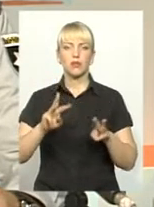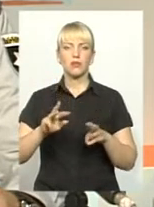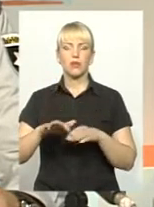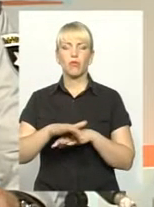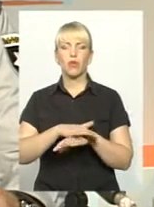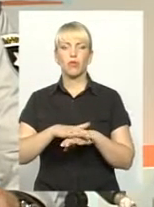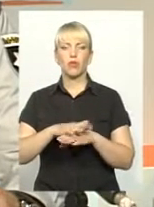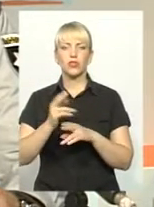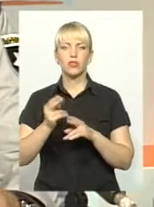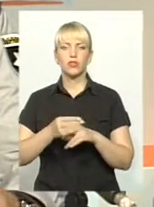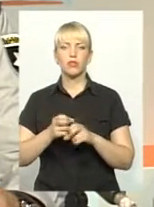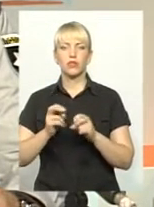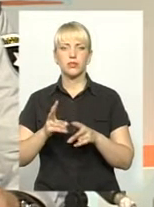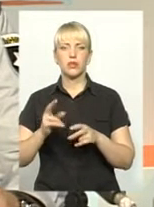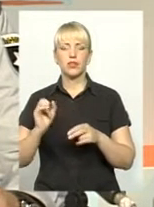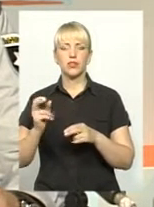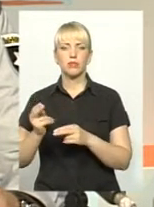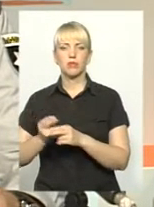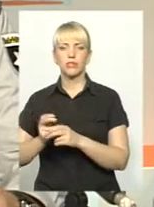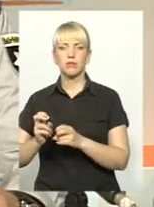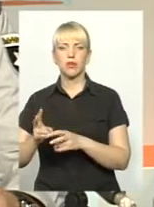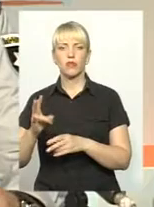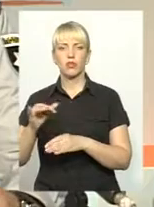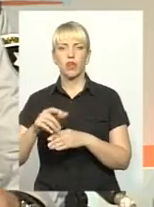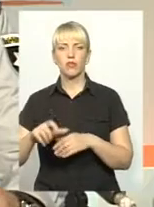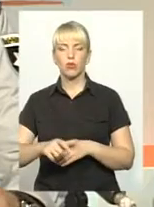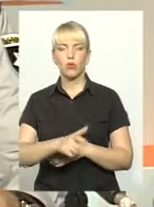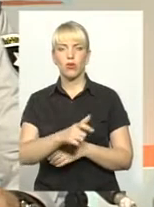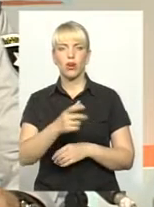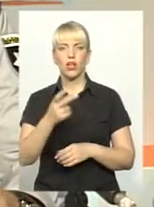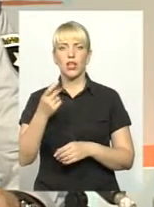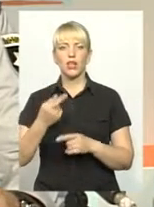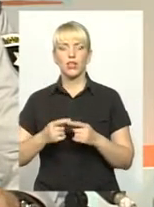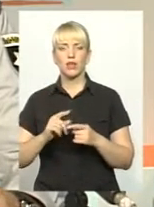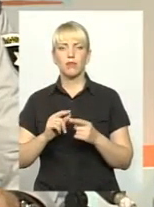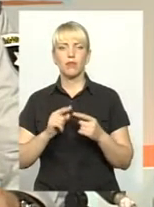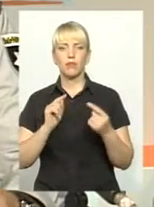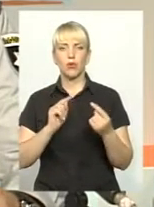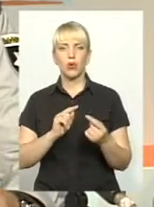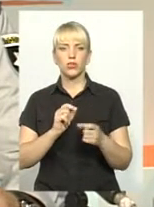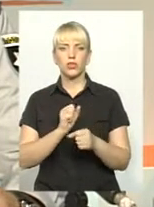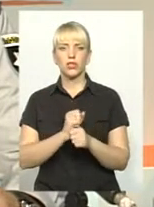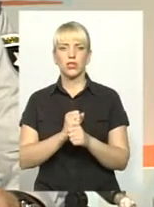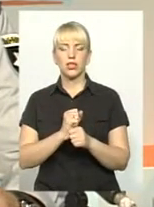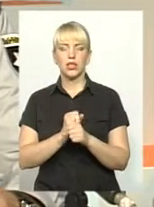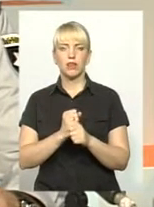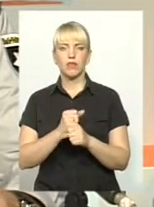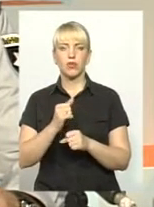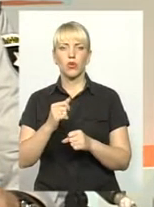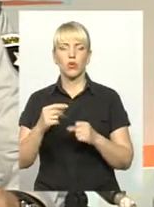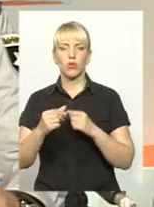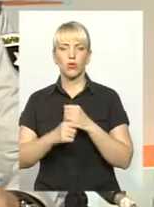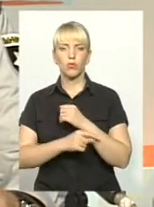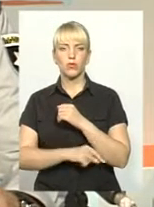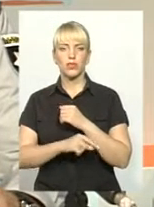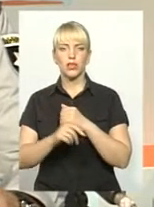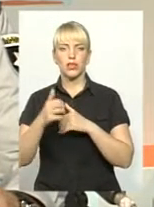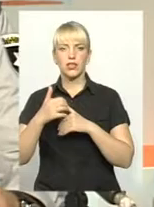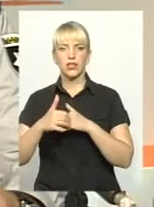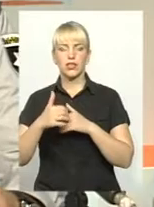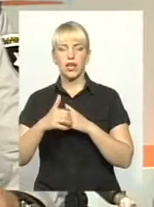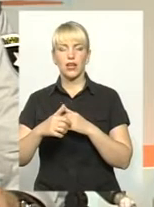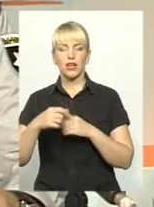та безпека на дорогах. Наступний напрямок – це протидія корупції серед особового складу. І